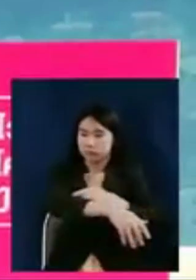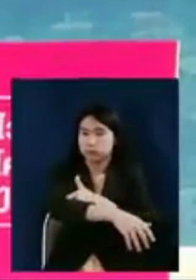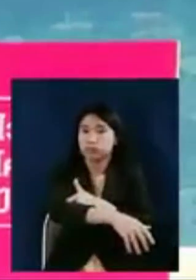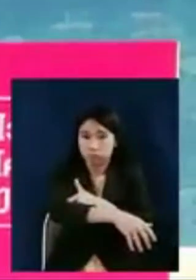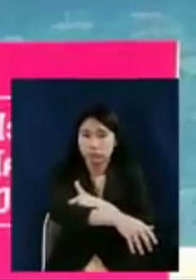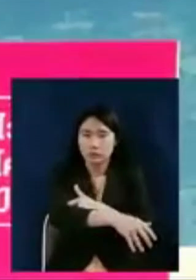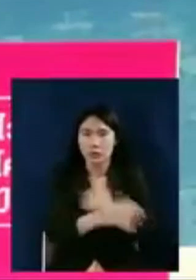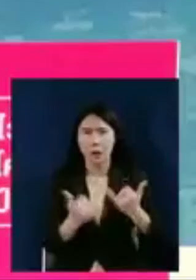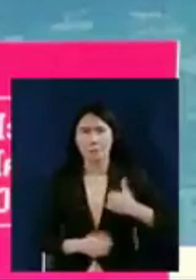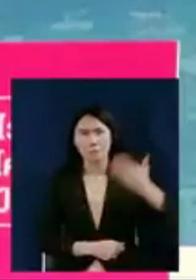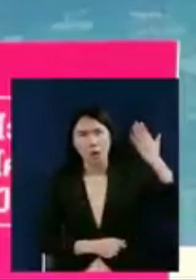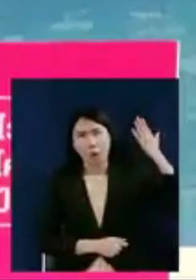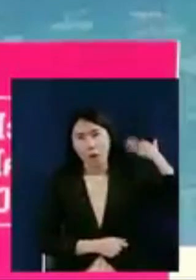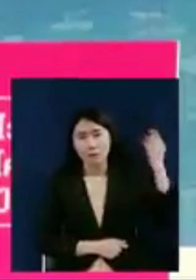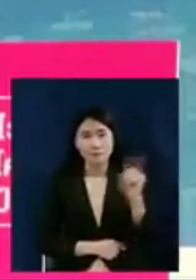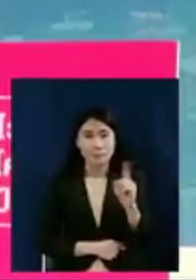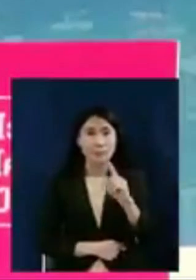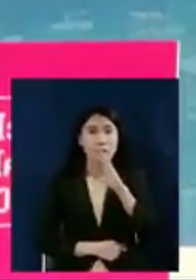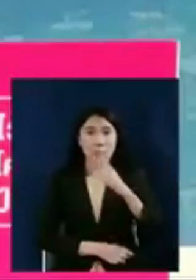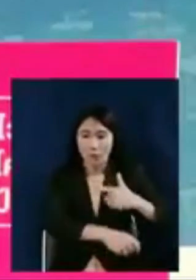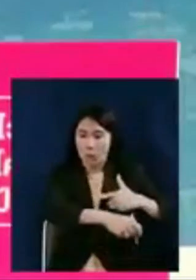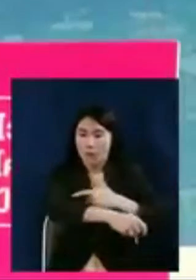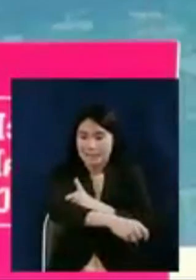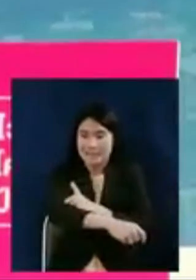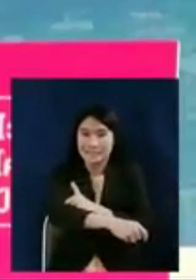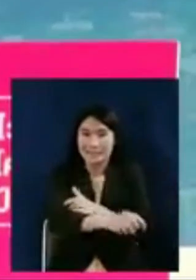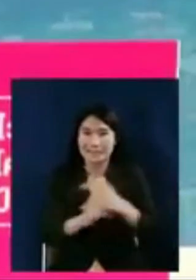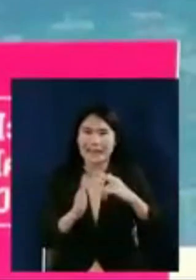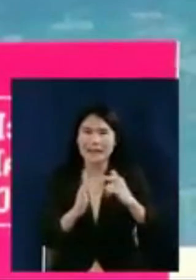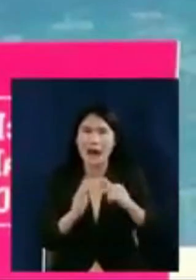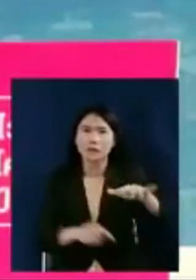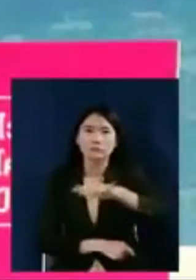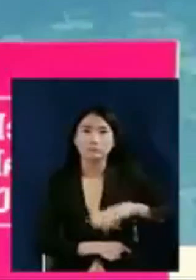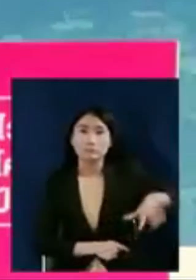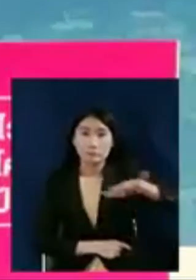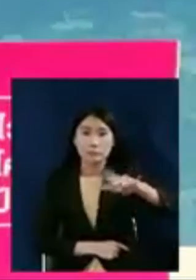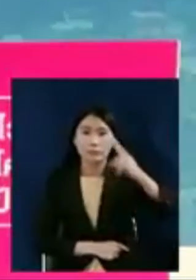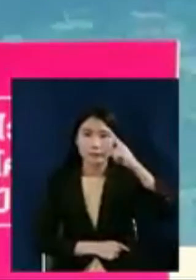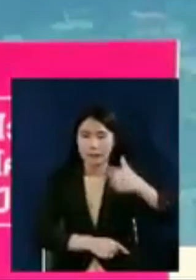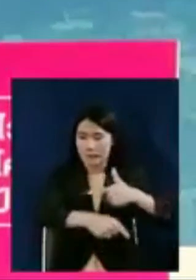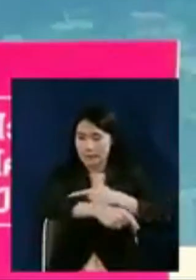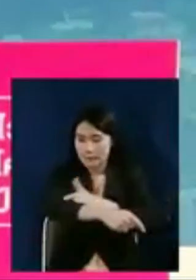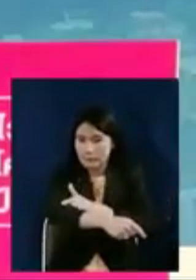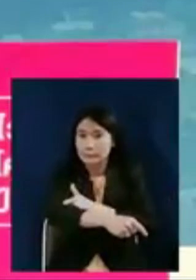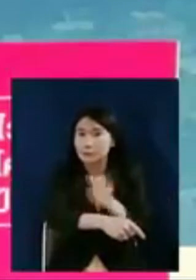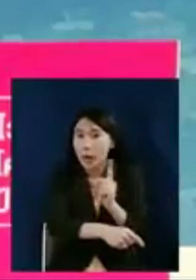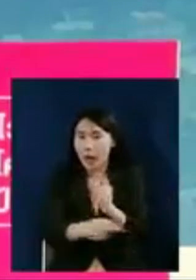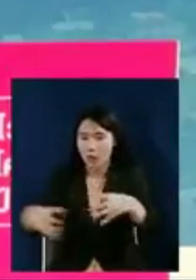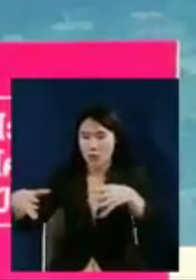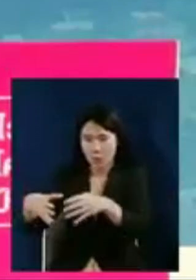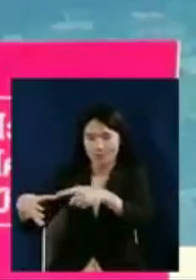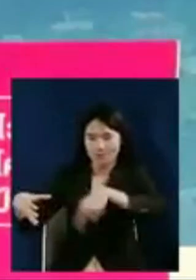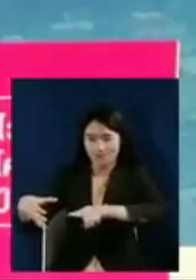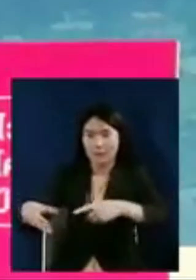หรือที่ไหนว่าแอนติบอดี้มาคอยปกป้องร่างกายไม่ให้ไวรัสมาเกาะเซลล์ร่างกายเราได้นี่คือให้